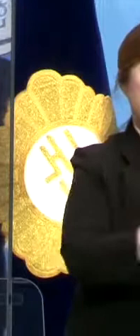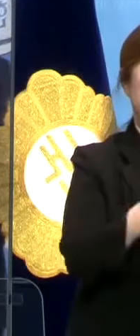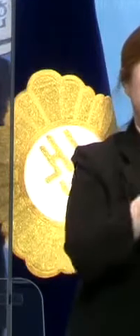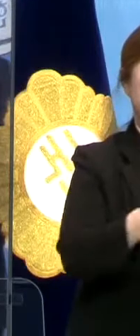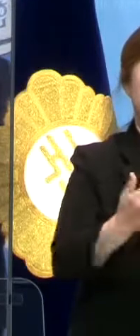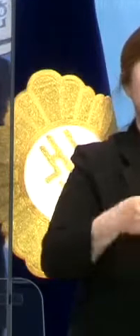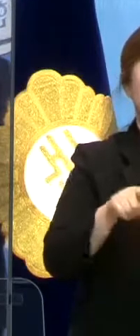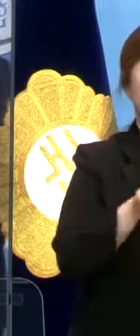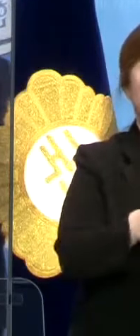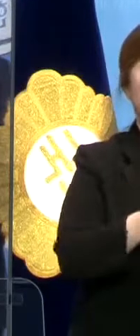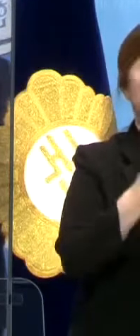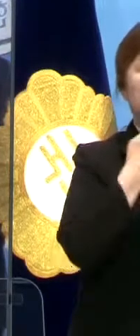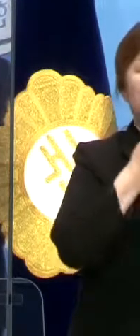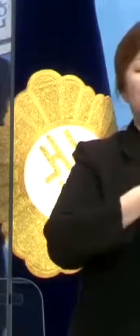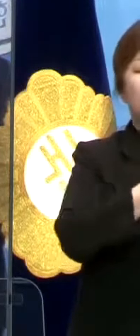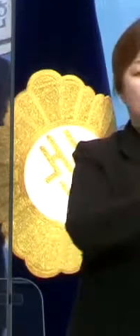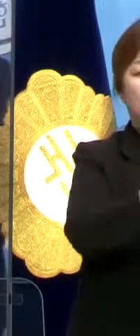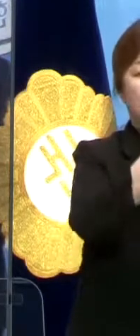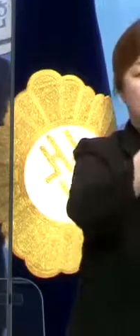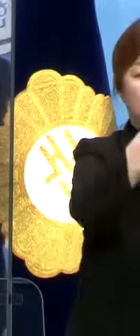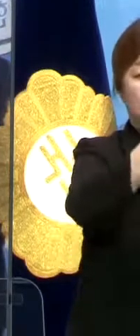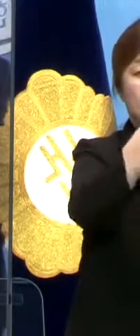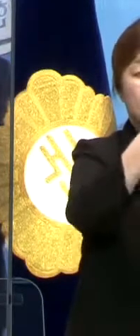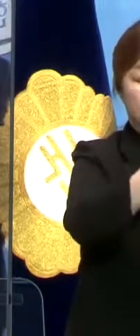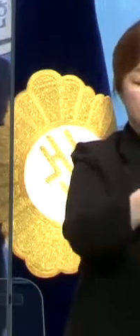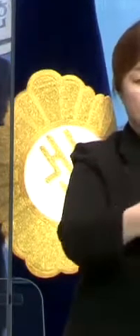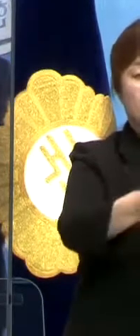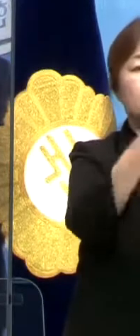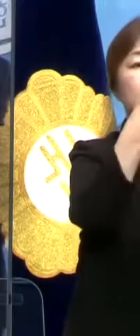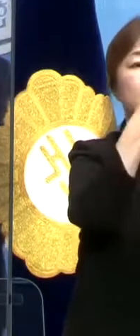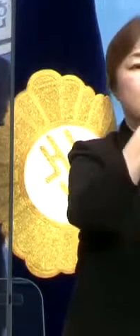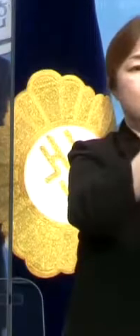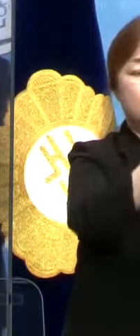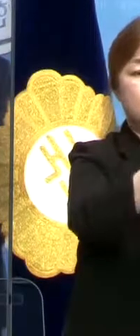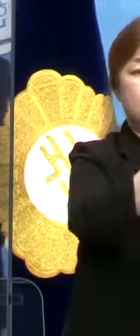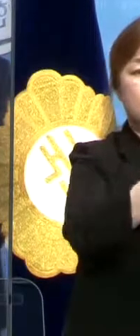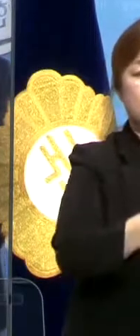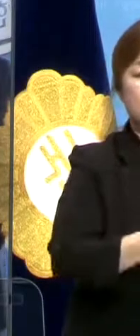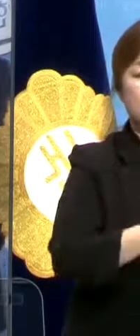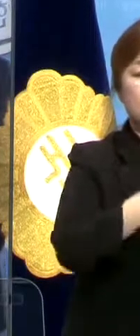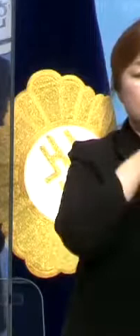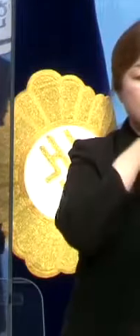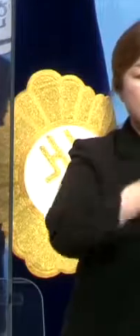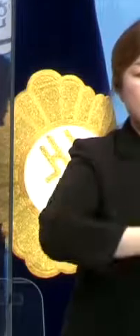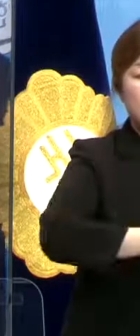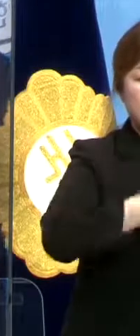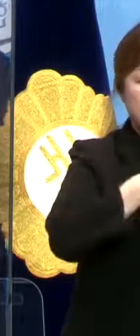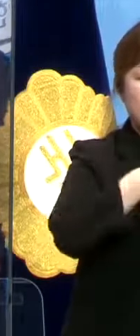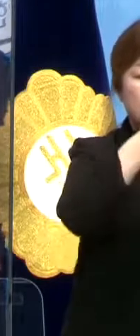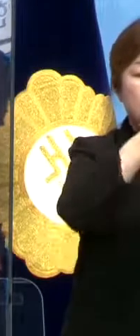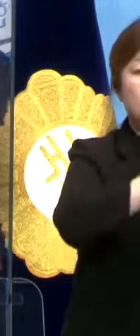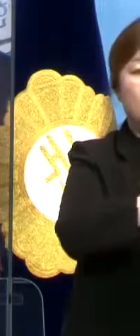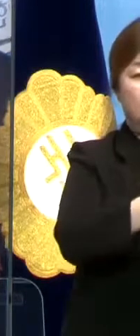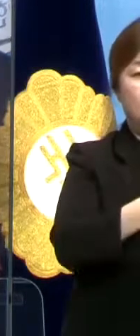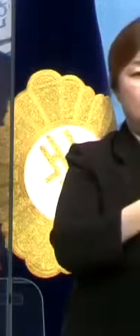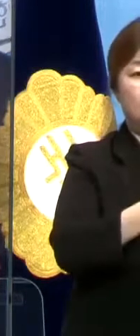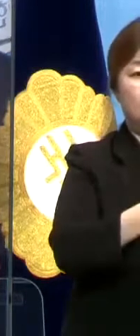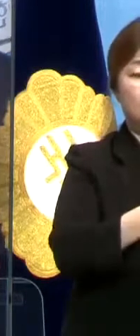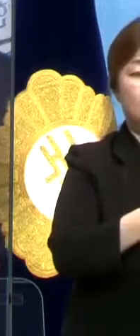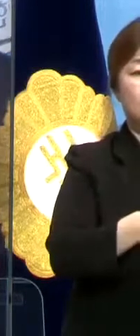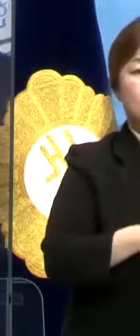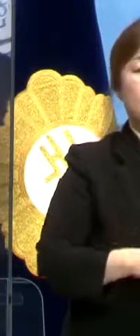요구하는 것은 세 가지입니다 첫번째 하나는 요 긴 정성이 있는 사과를 하라는 겁니다